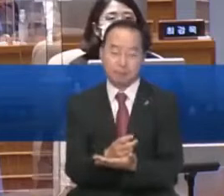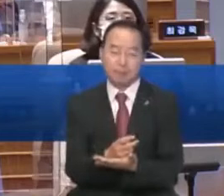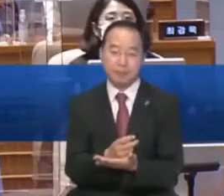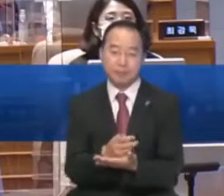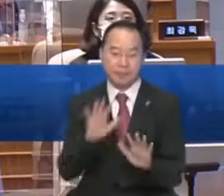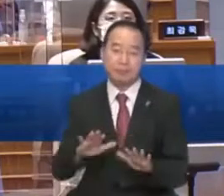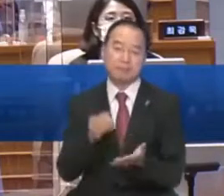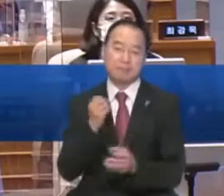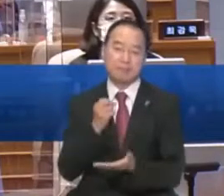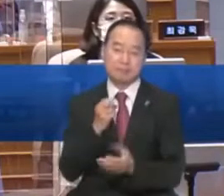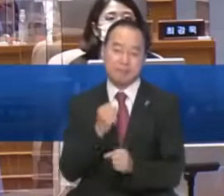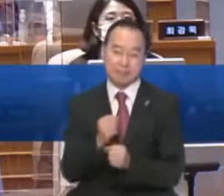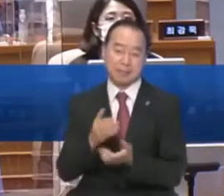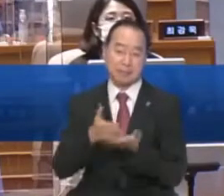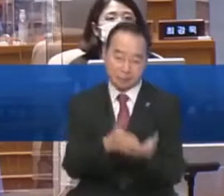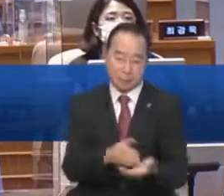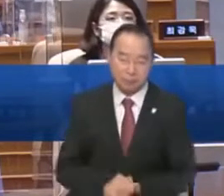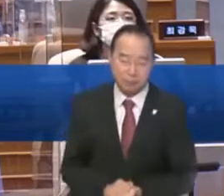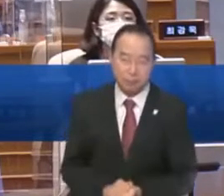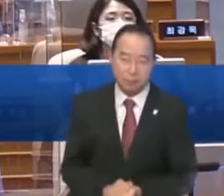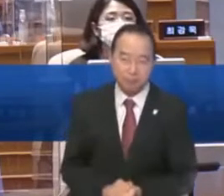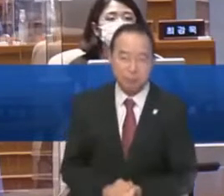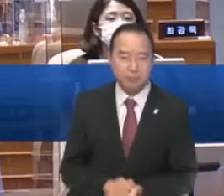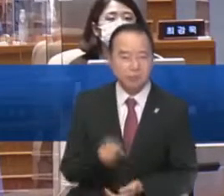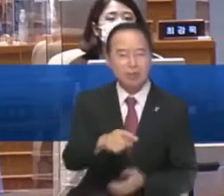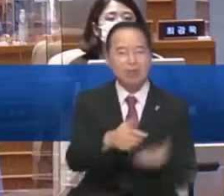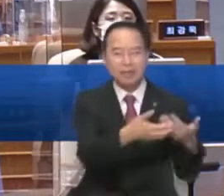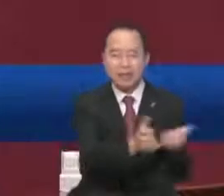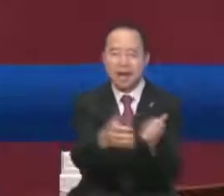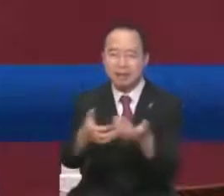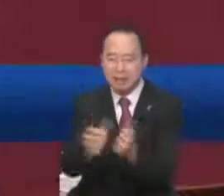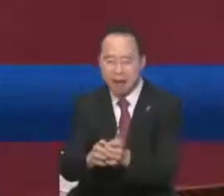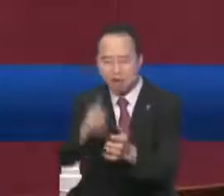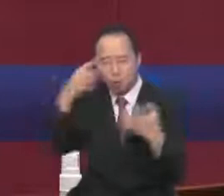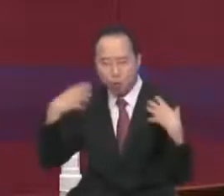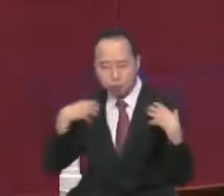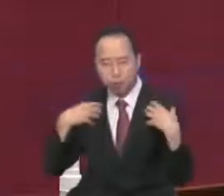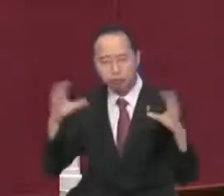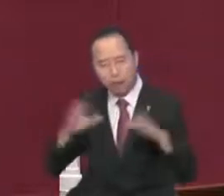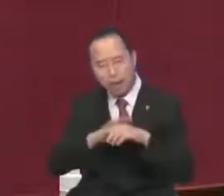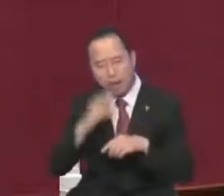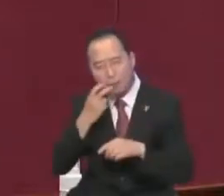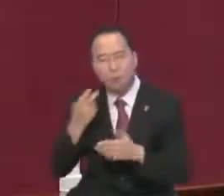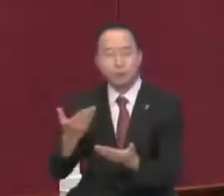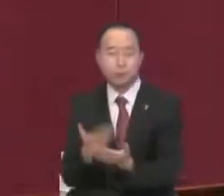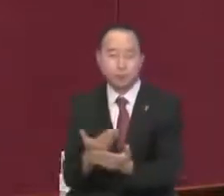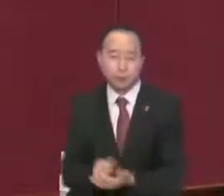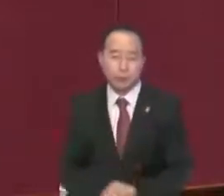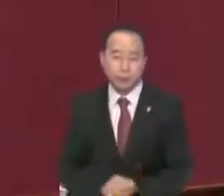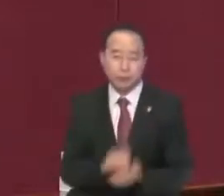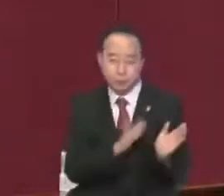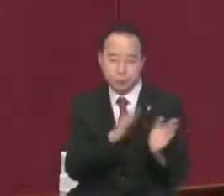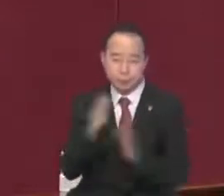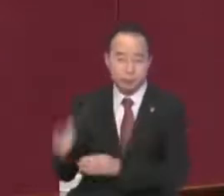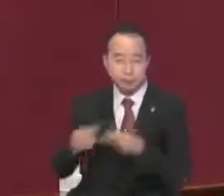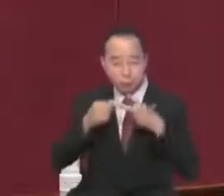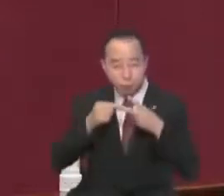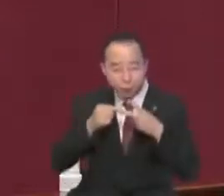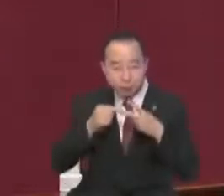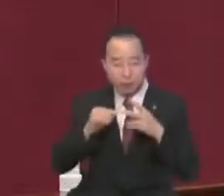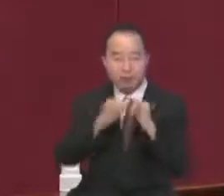정부와 각 당의 대승적인 검토를 요청드립니다. 새로운 사회계약 두 번째 제안입니다.